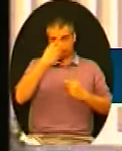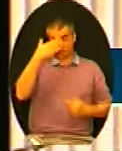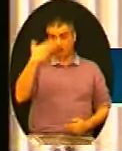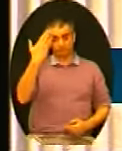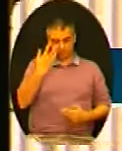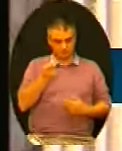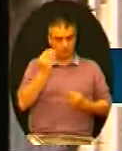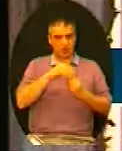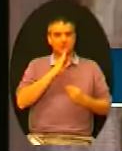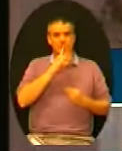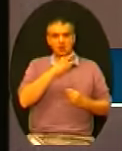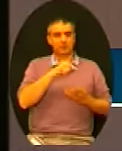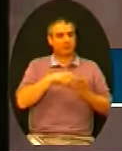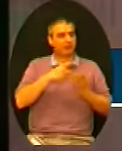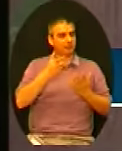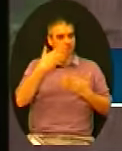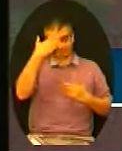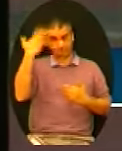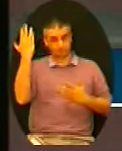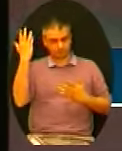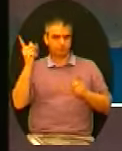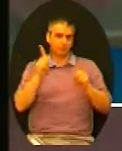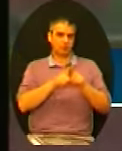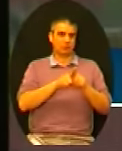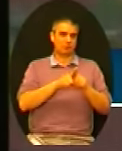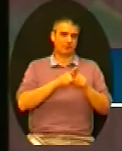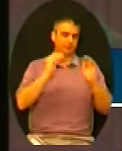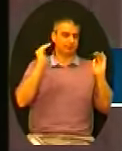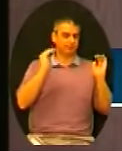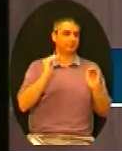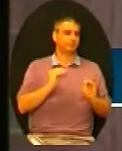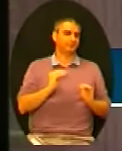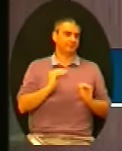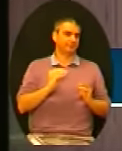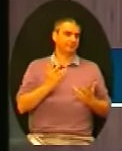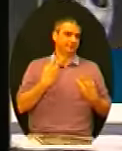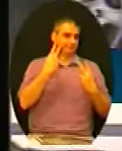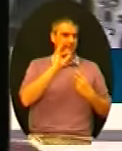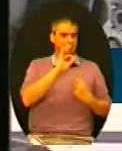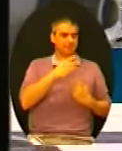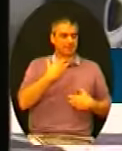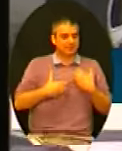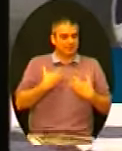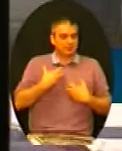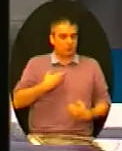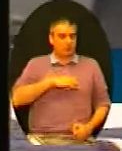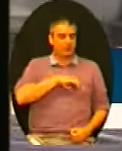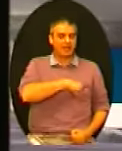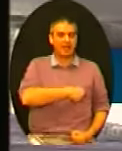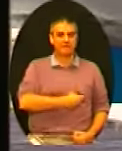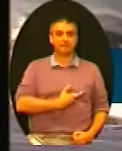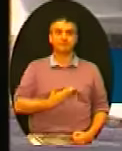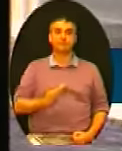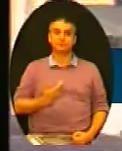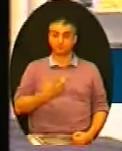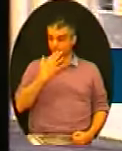המפורסם, שזה עוד בעיה. כעומק הפרסום, כך עומק הכרסום נקרא לזה. כלומר, התסכול, הכאב.